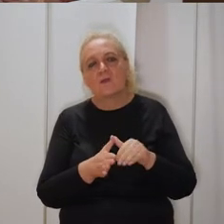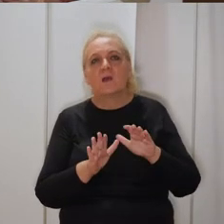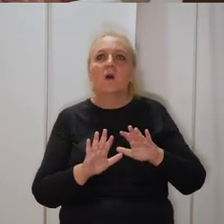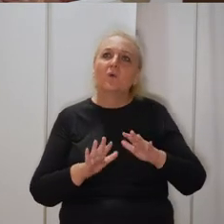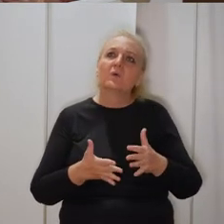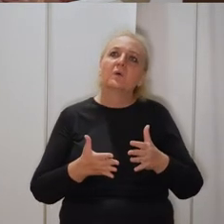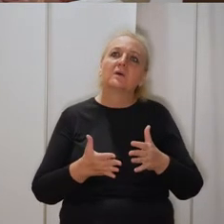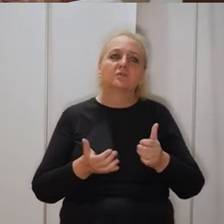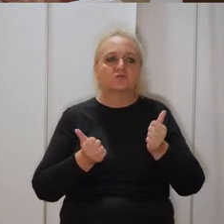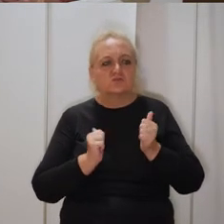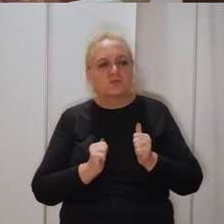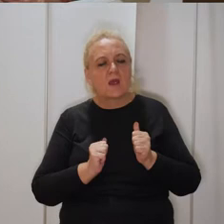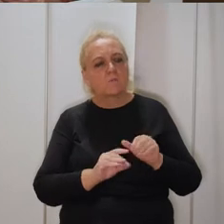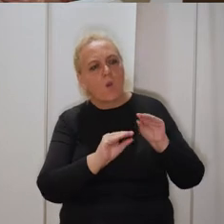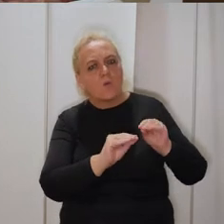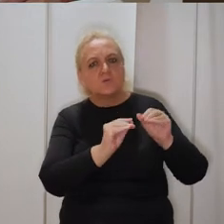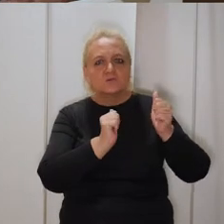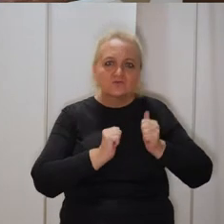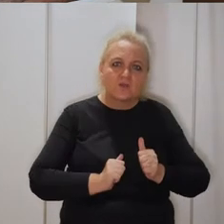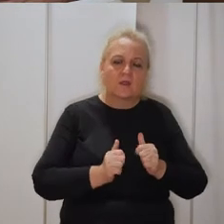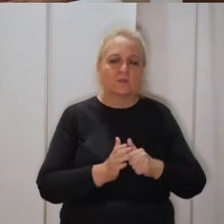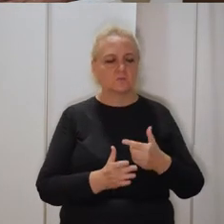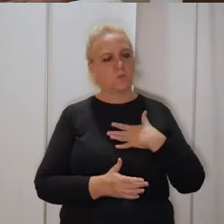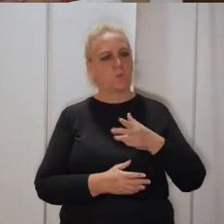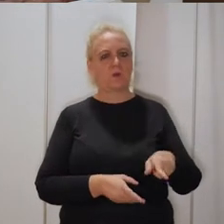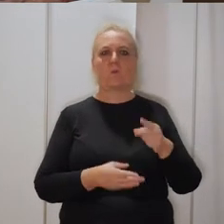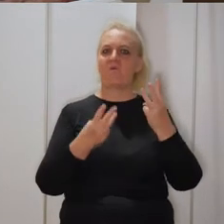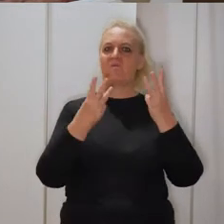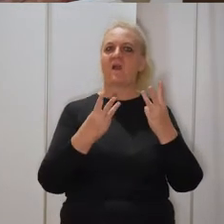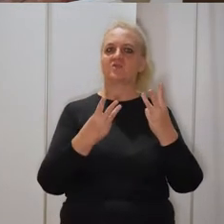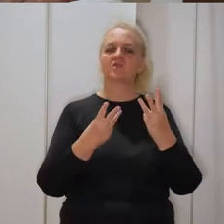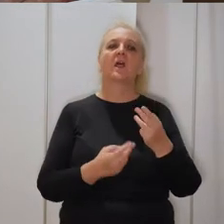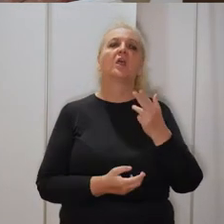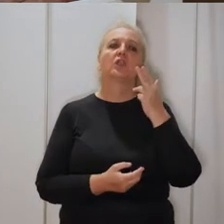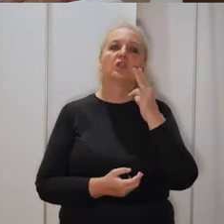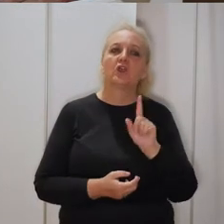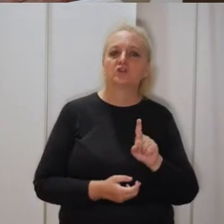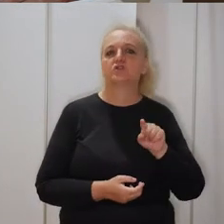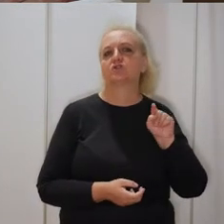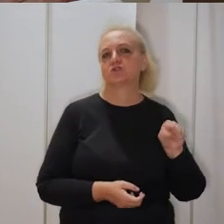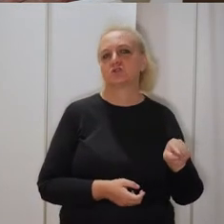grzeczności czy ugrzecznianie stawiamy wyżej niż podważanie